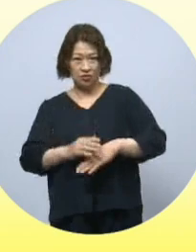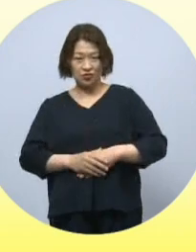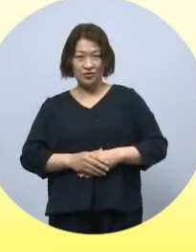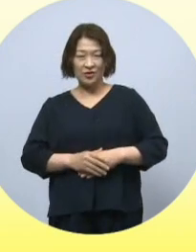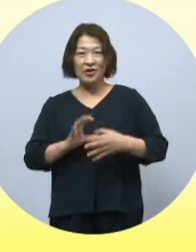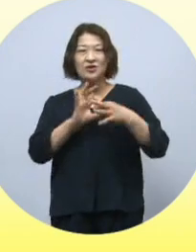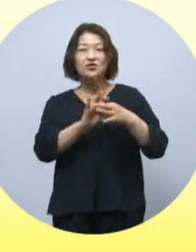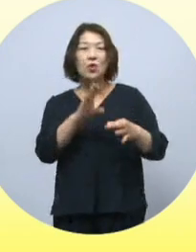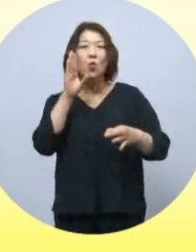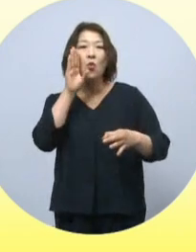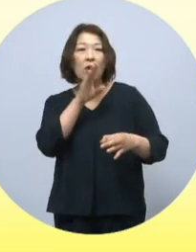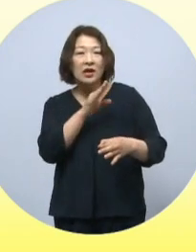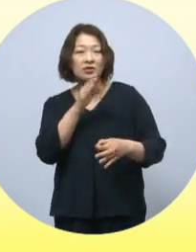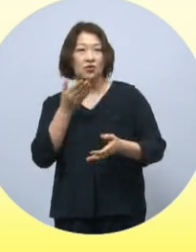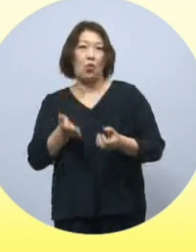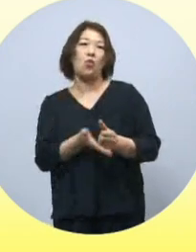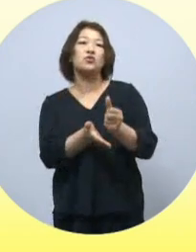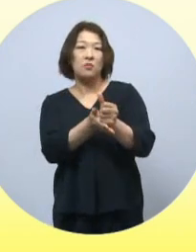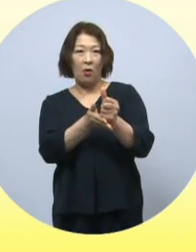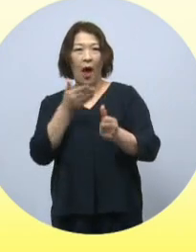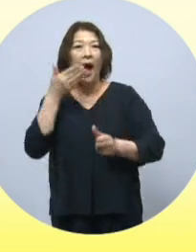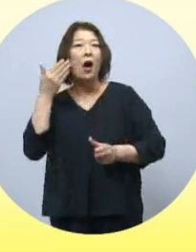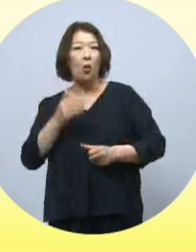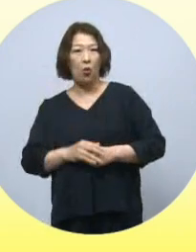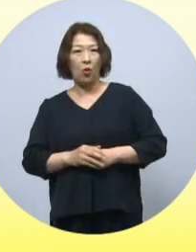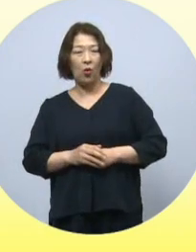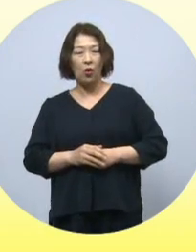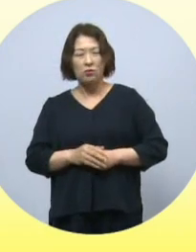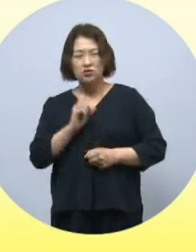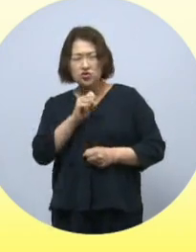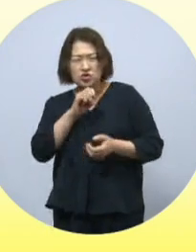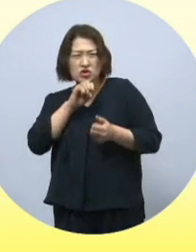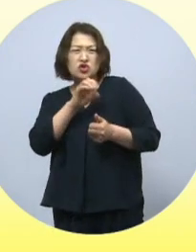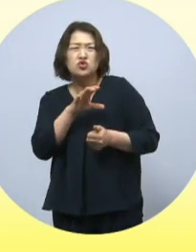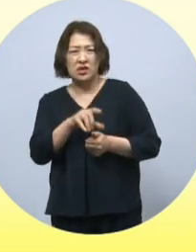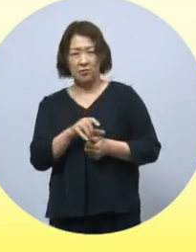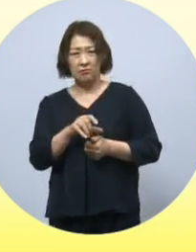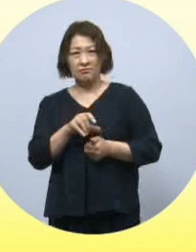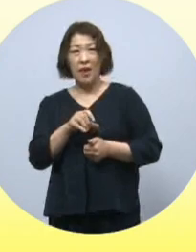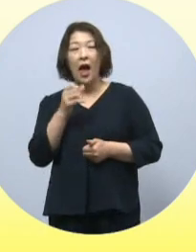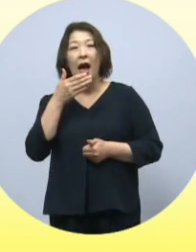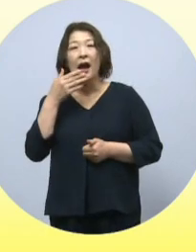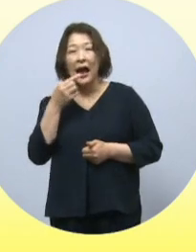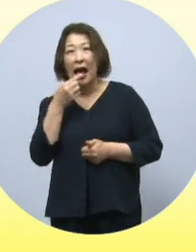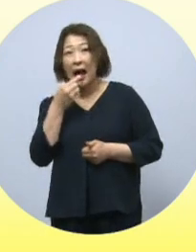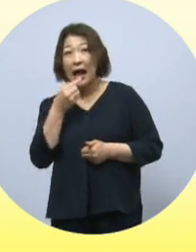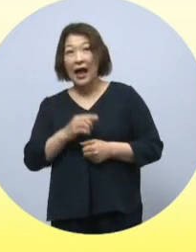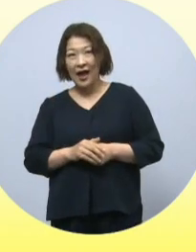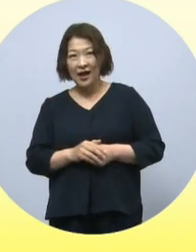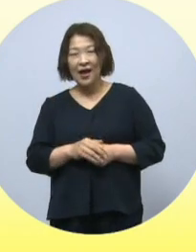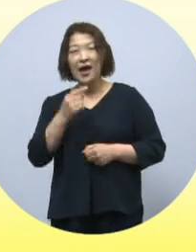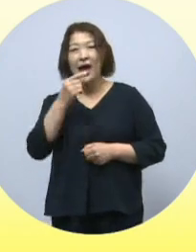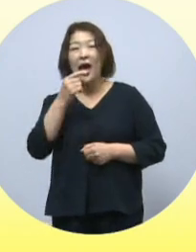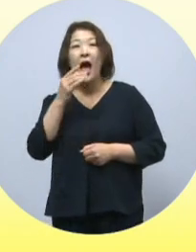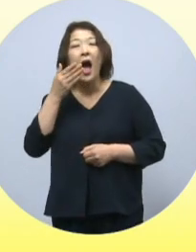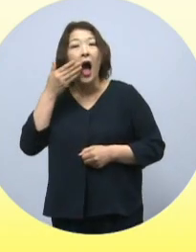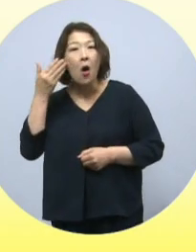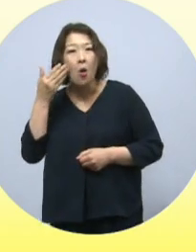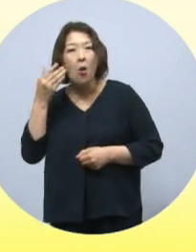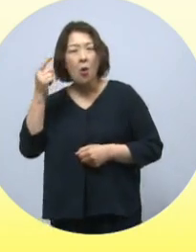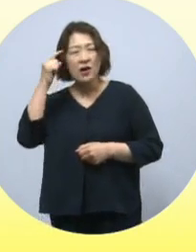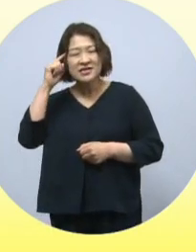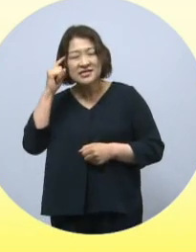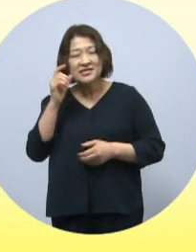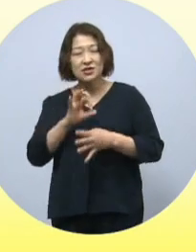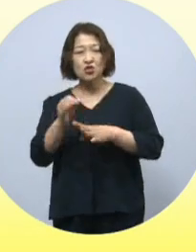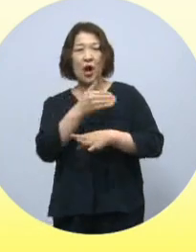わりやすいおすすめ青カード、ついつい出ちゃう赤カード、青カードを意識して使えるように